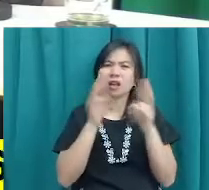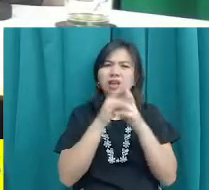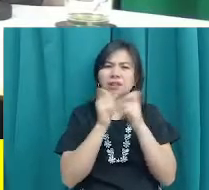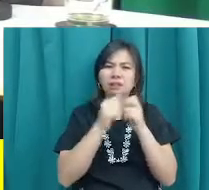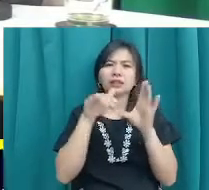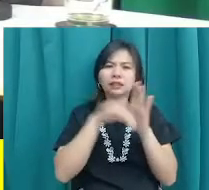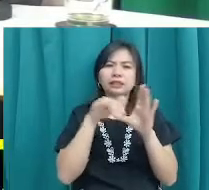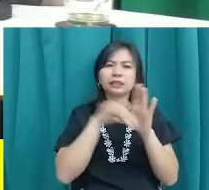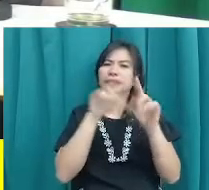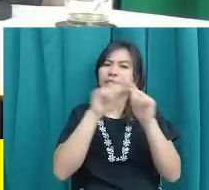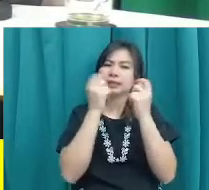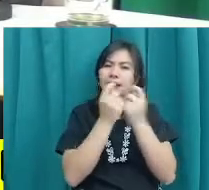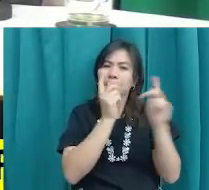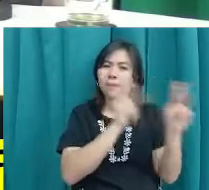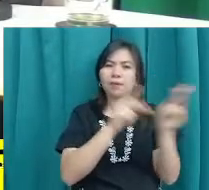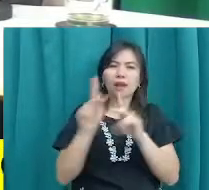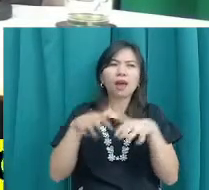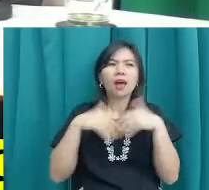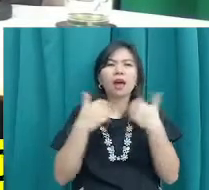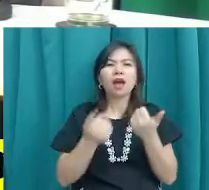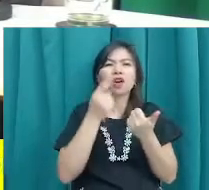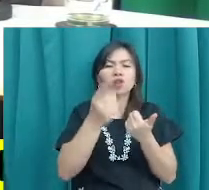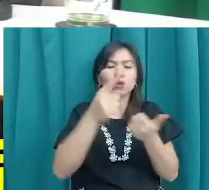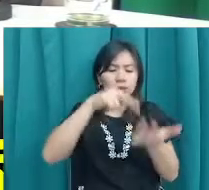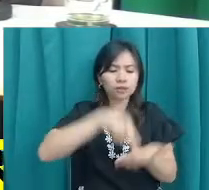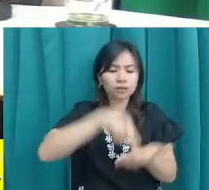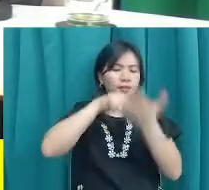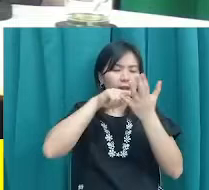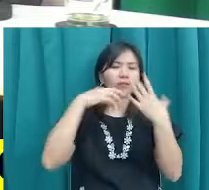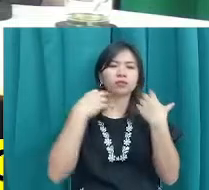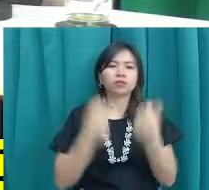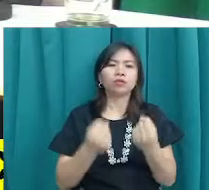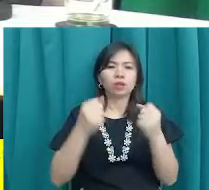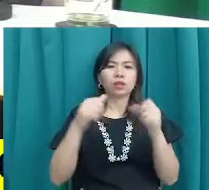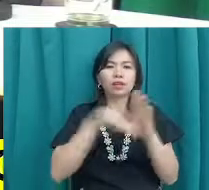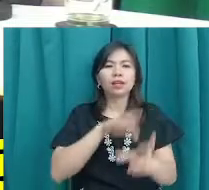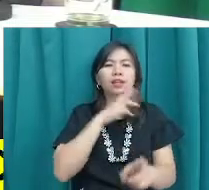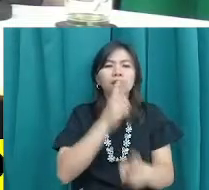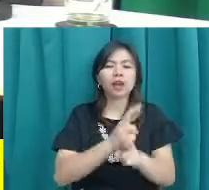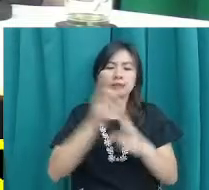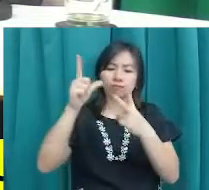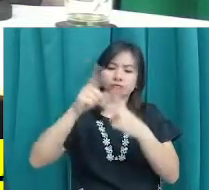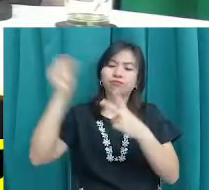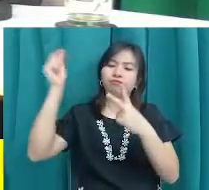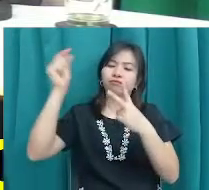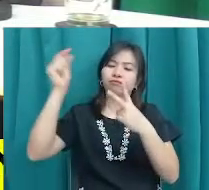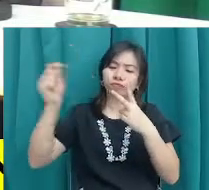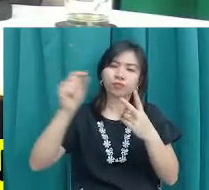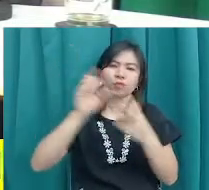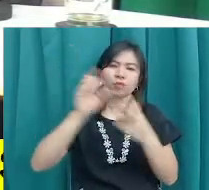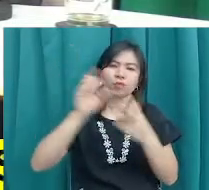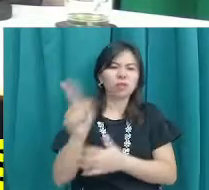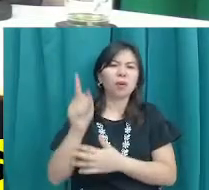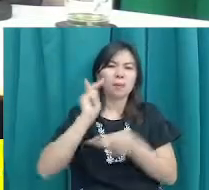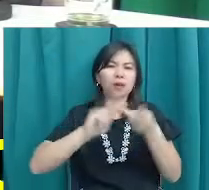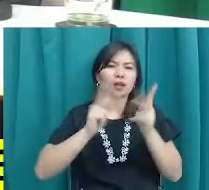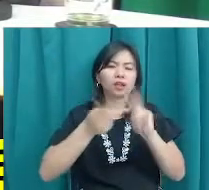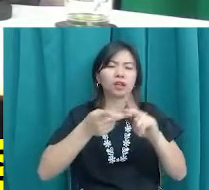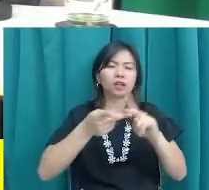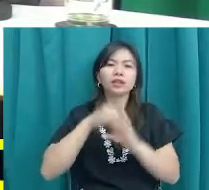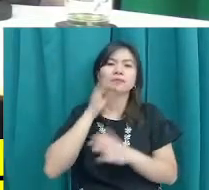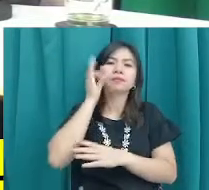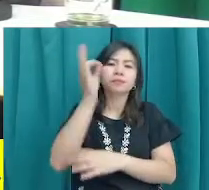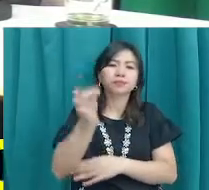preparation, gaano ka naninindigan at tumatayo sa tamang pagpili ng mapapangasawa mo at tamang